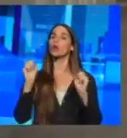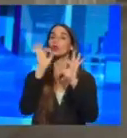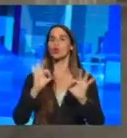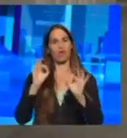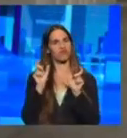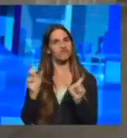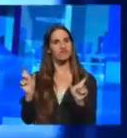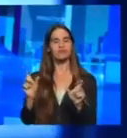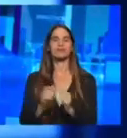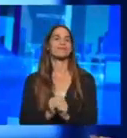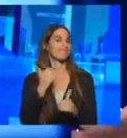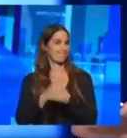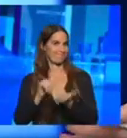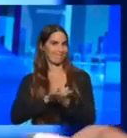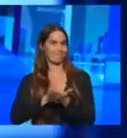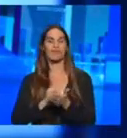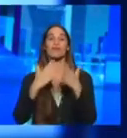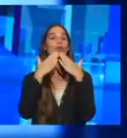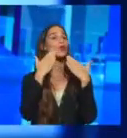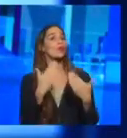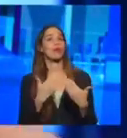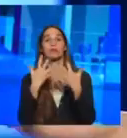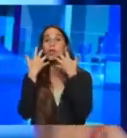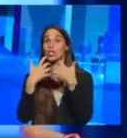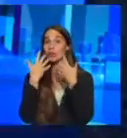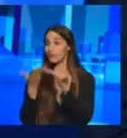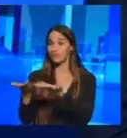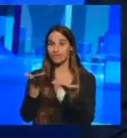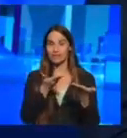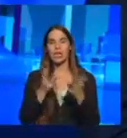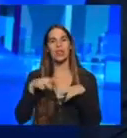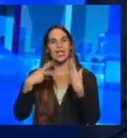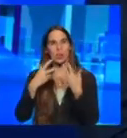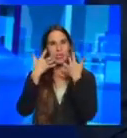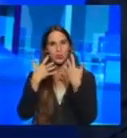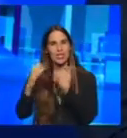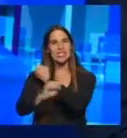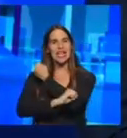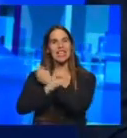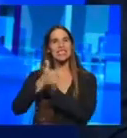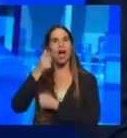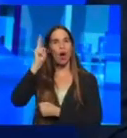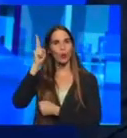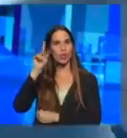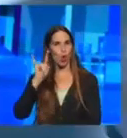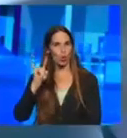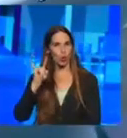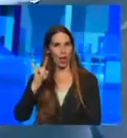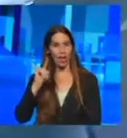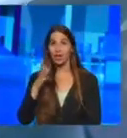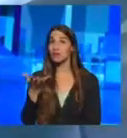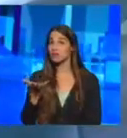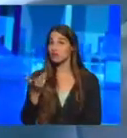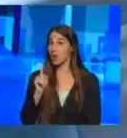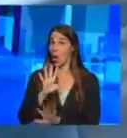כאן מניו יורק. כן, תודה רבה לך טל, פרשנים שלנו. אם נחזור לסיפור של סגנית שר החוץ חוטובלי, מסתבר שלא רק